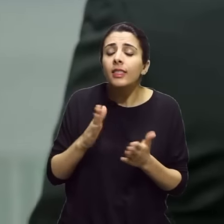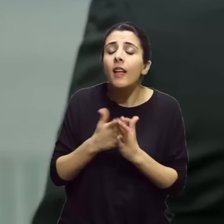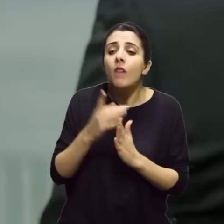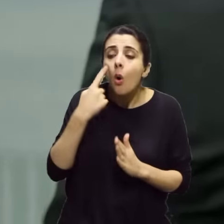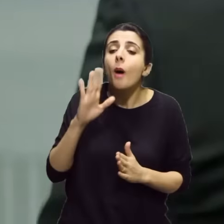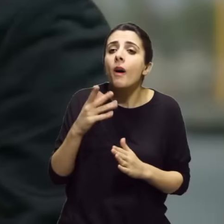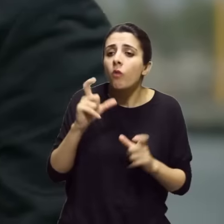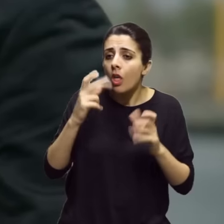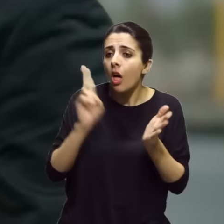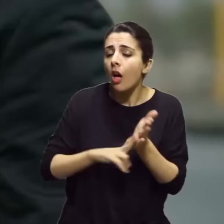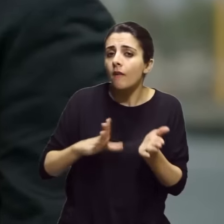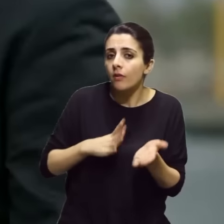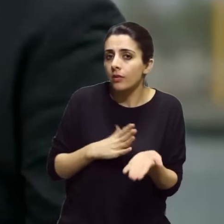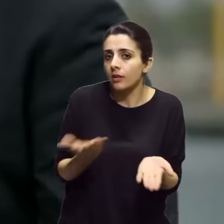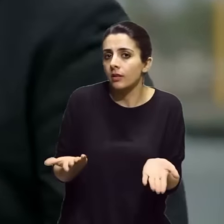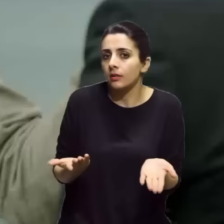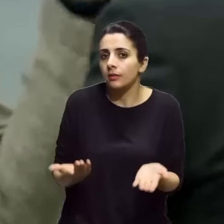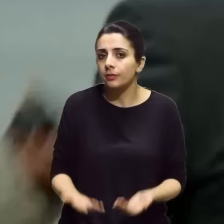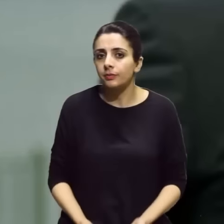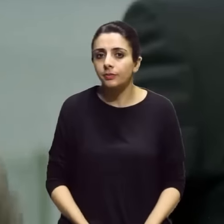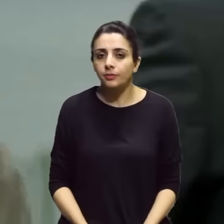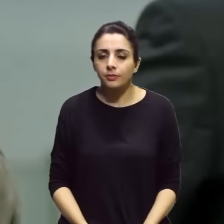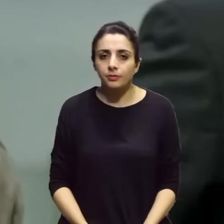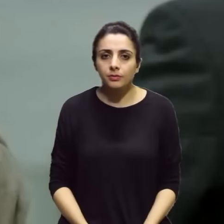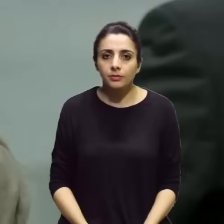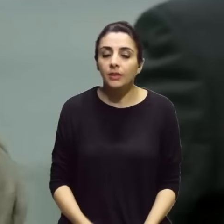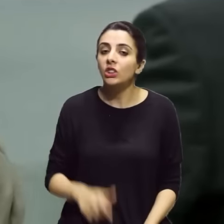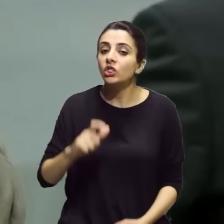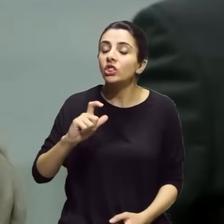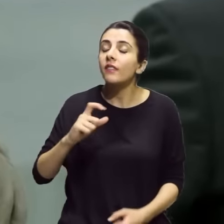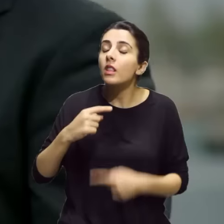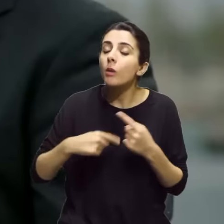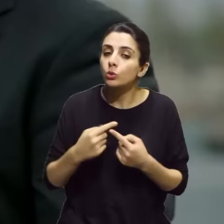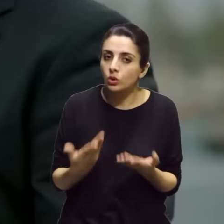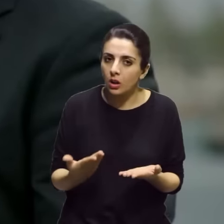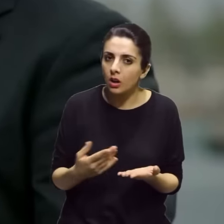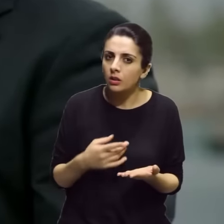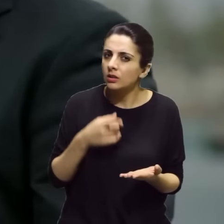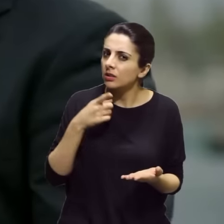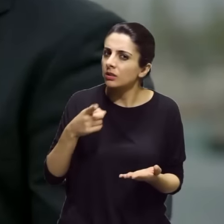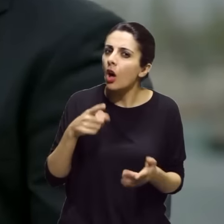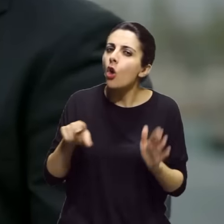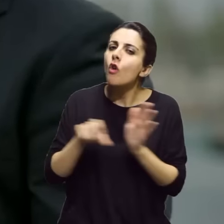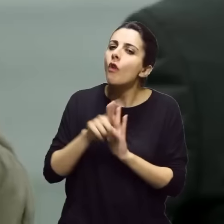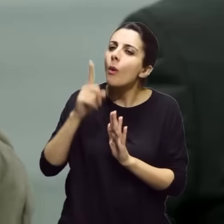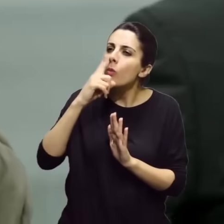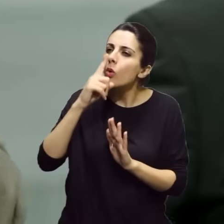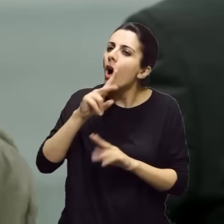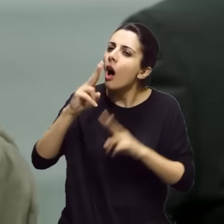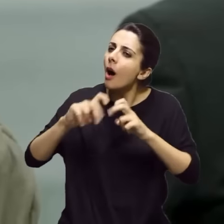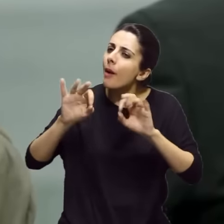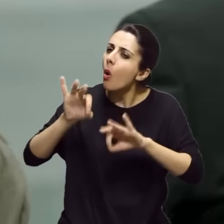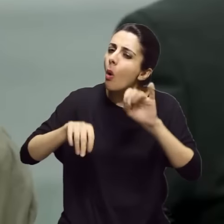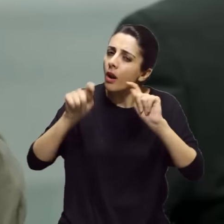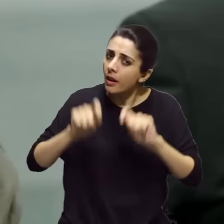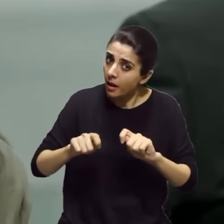gibi fotoğrafları? Tahir'in telefonunu aldı. Cevdet amca sen bir nüfus müdürlüğünden falan bir